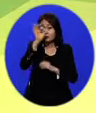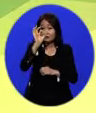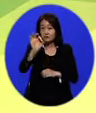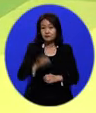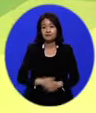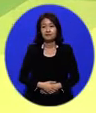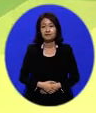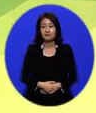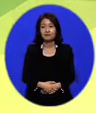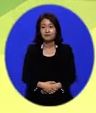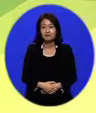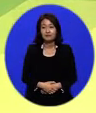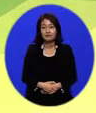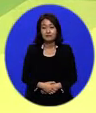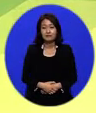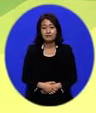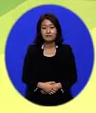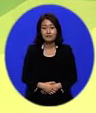네.